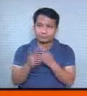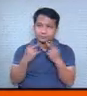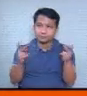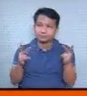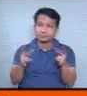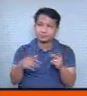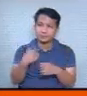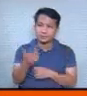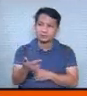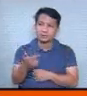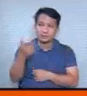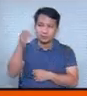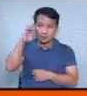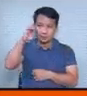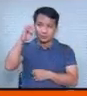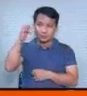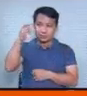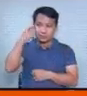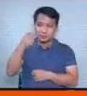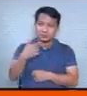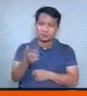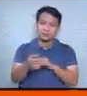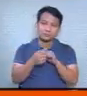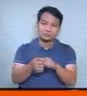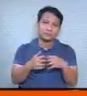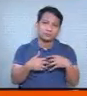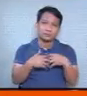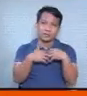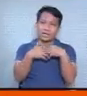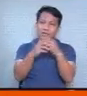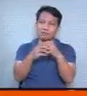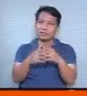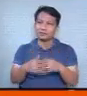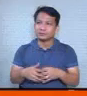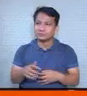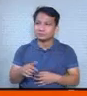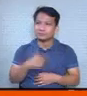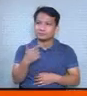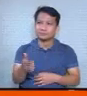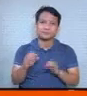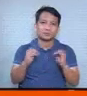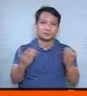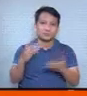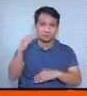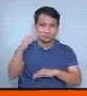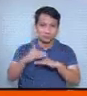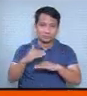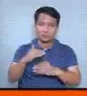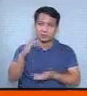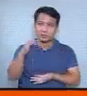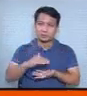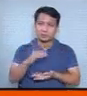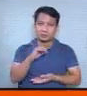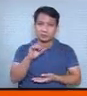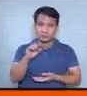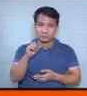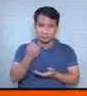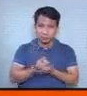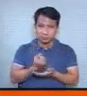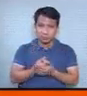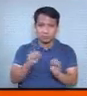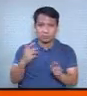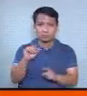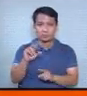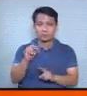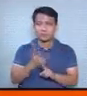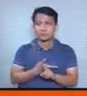Kasama ko naman po ngayon si Mr. Edgardo Gervas at mga kasama niyang construction workers. Ang reklamo nila, wala sa minimum sahod, wala pang 13-month pay